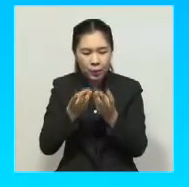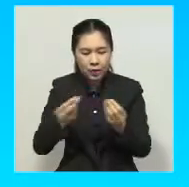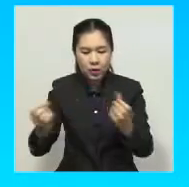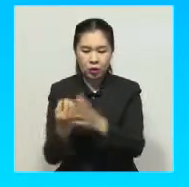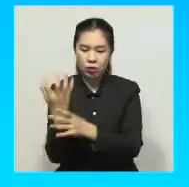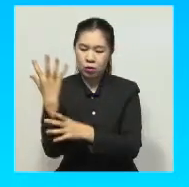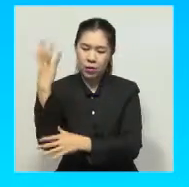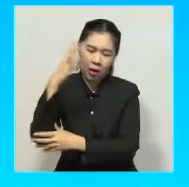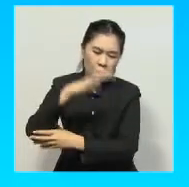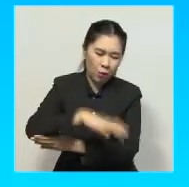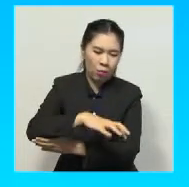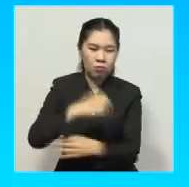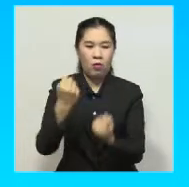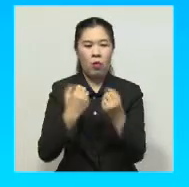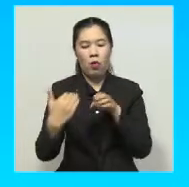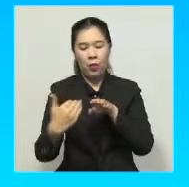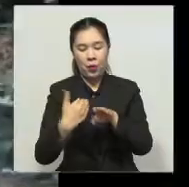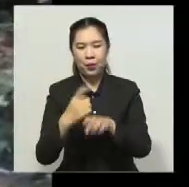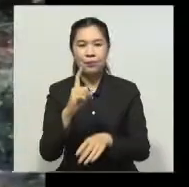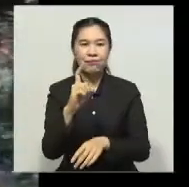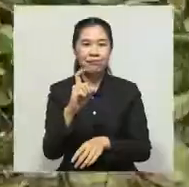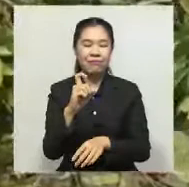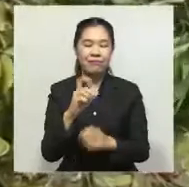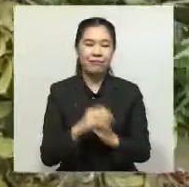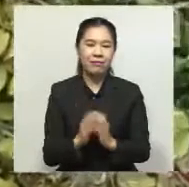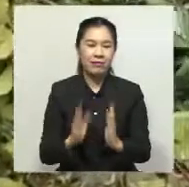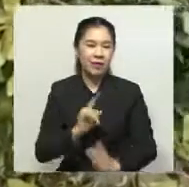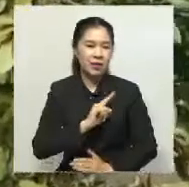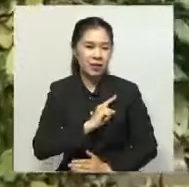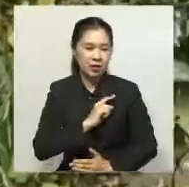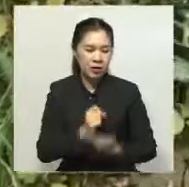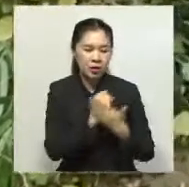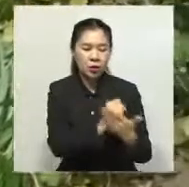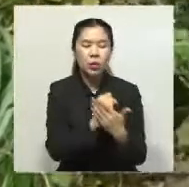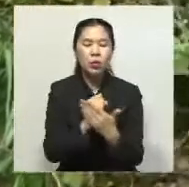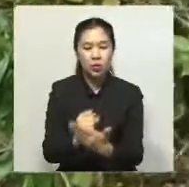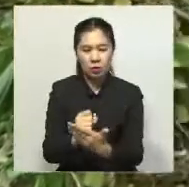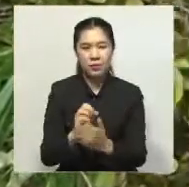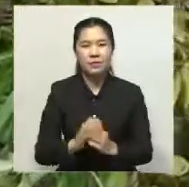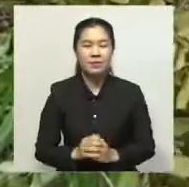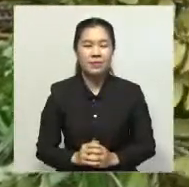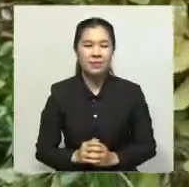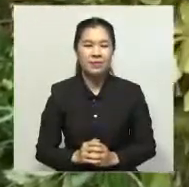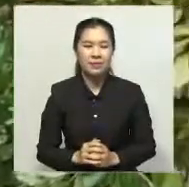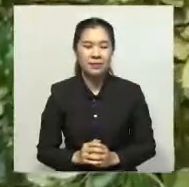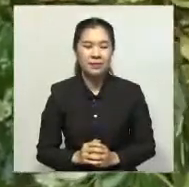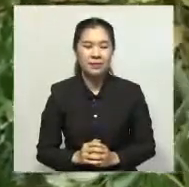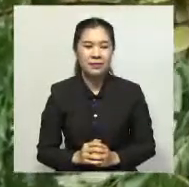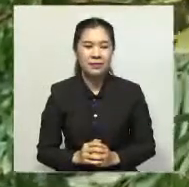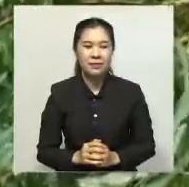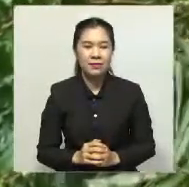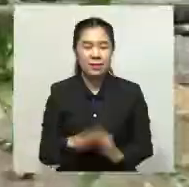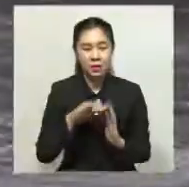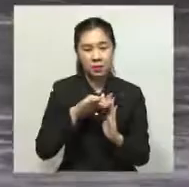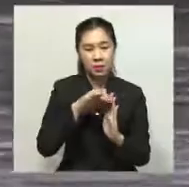ไม้ล้มปิดขวางทางสัญจรเนี่ยค่ะเป็นภาพที่เจ้าหน้าที่เร่งลงพื้นที่ไปช่วยเหลือประชาชนที่เดือดร้อนนะคะ นอกจากภ